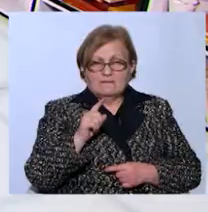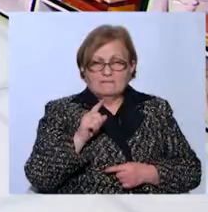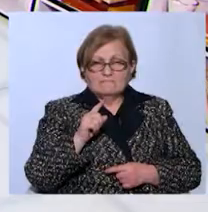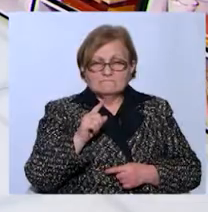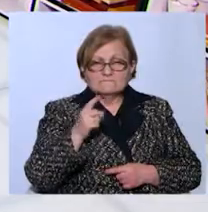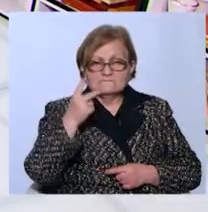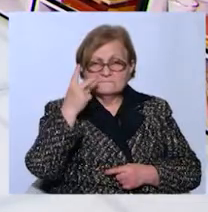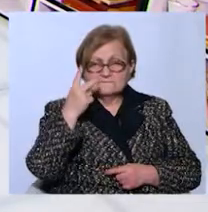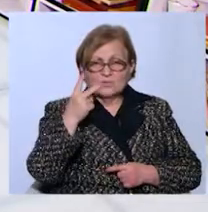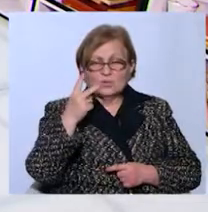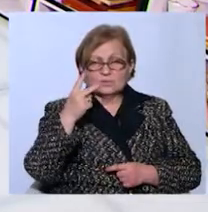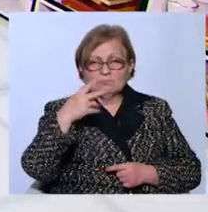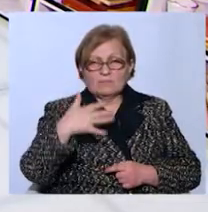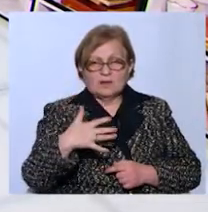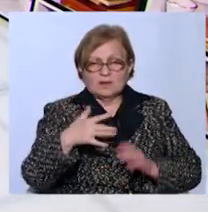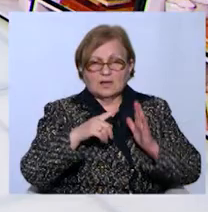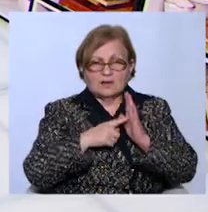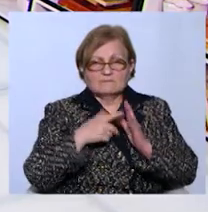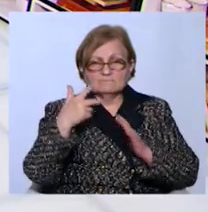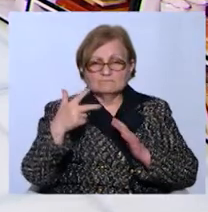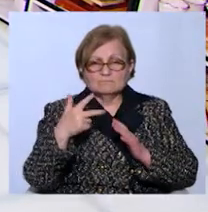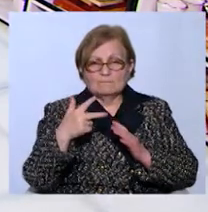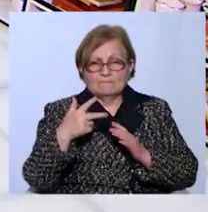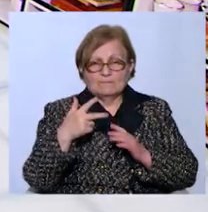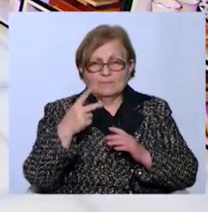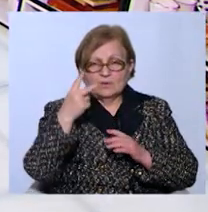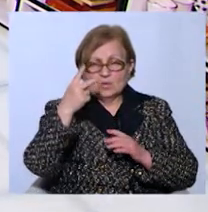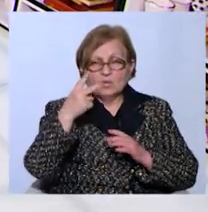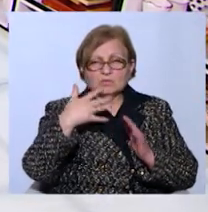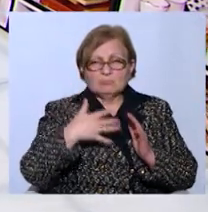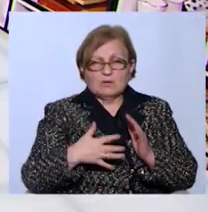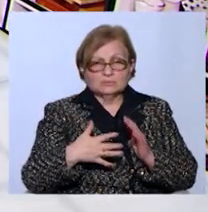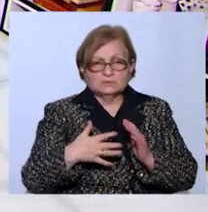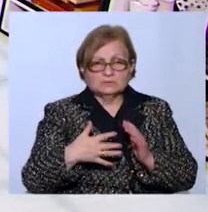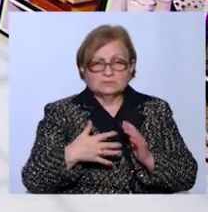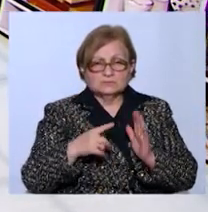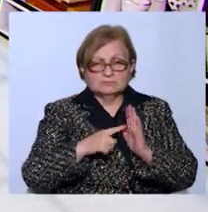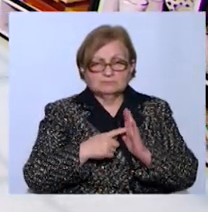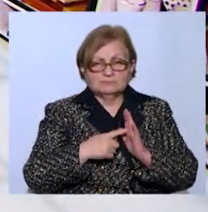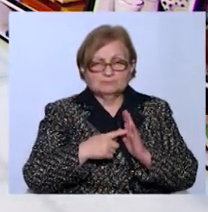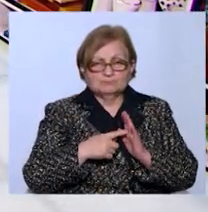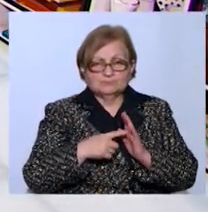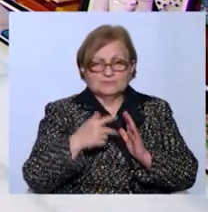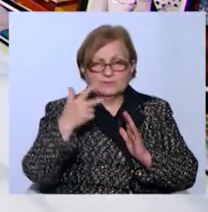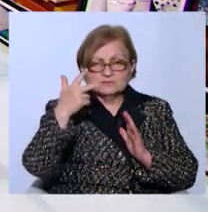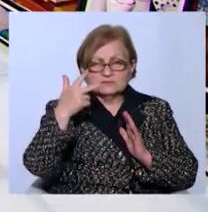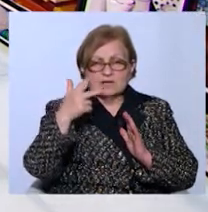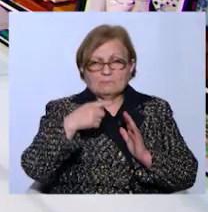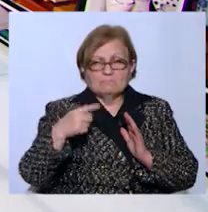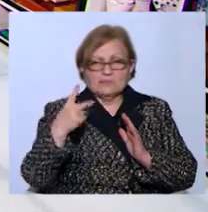2/5 გამრავლებული 3-ზე, ეს არის 2/5 გამრავლებული